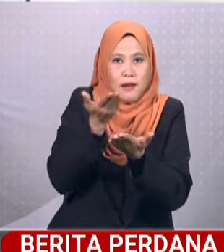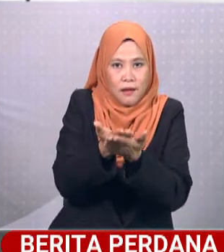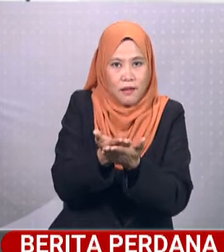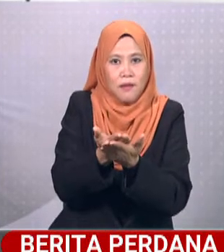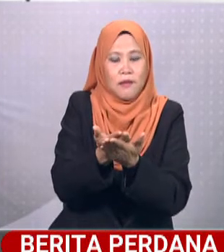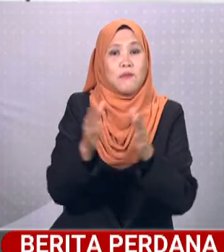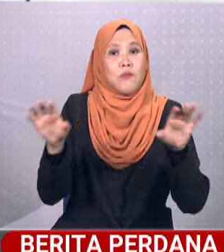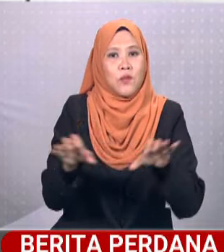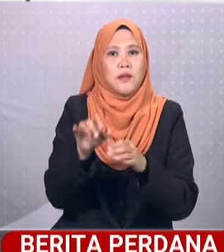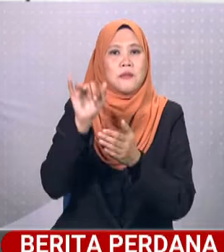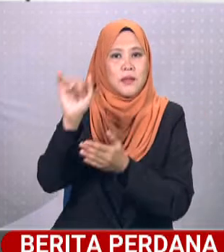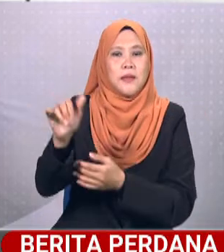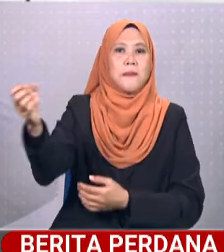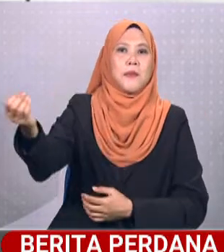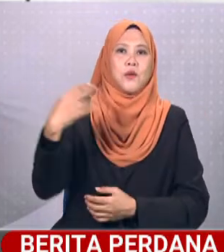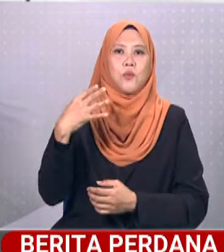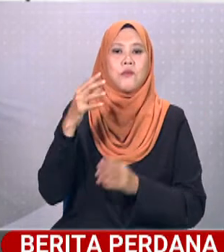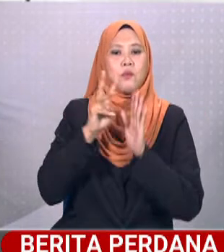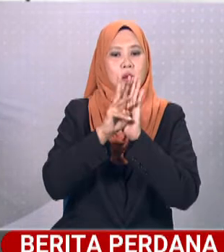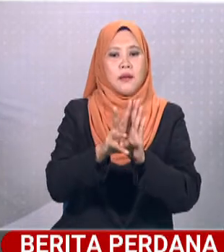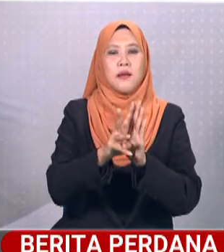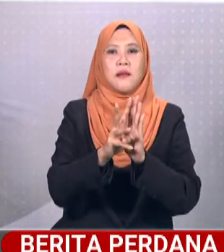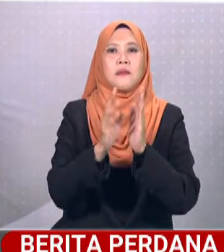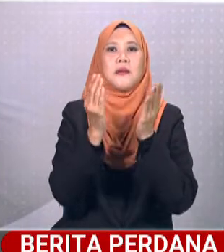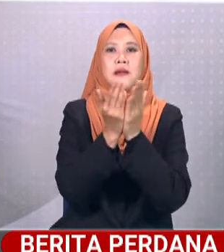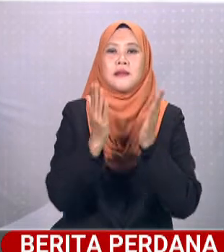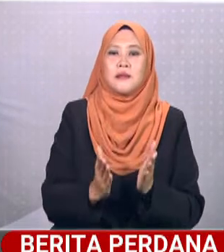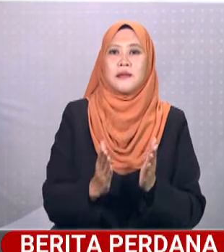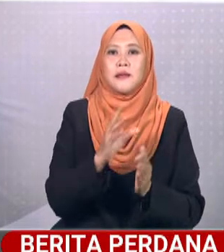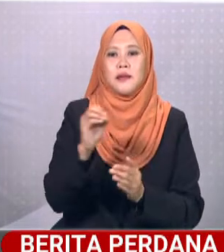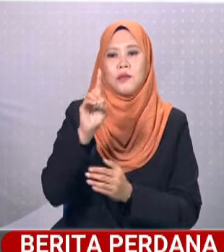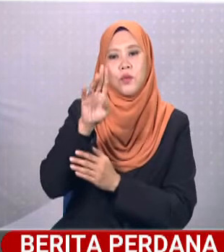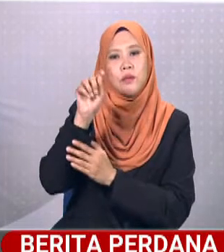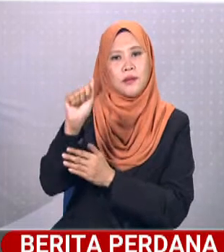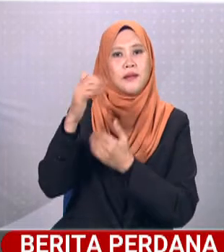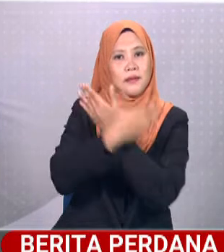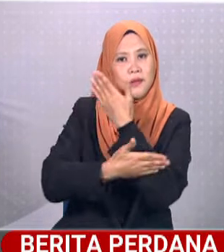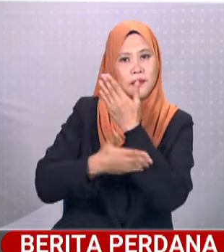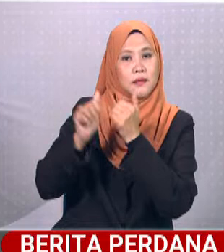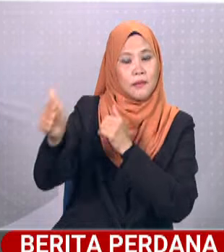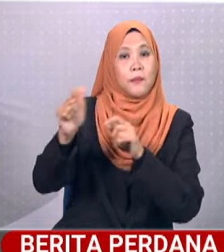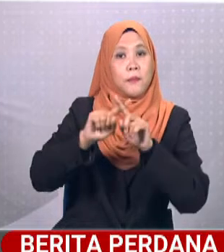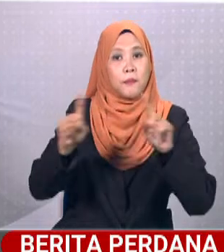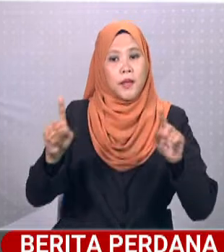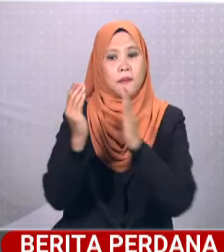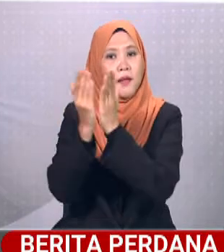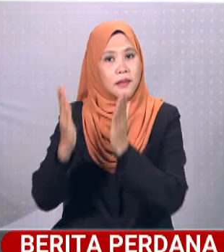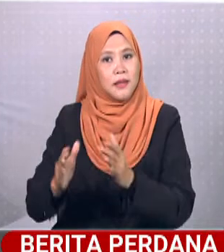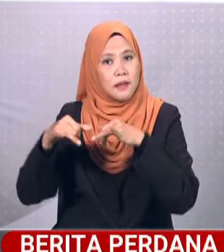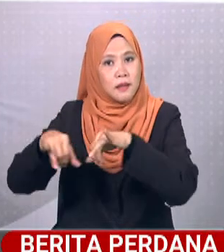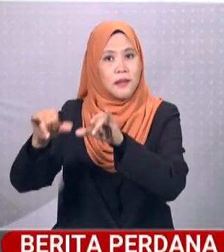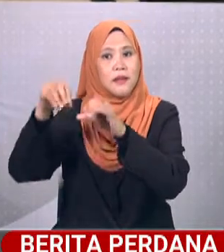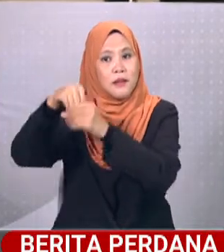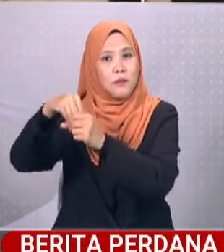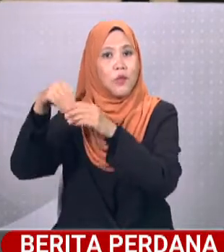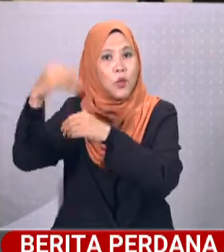demikian, mereka harus memaklumkan kepada Wakil Pengajar Malaysia dan Kedutaan di negara terbabit. Namun, pelajar yang masih berada di luar